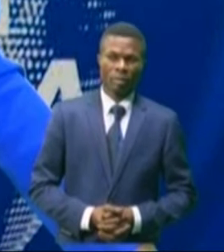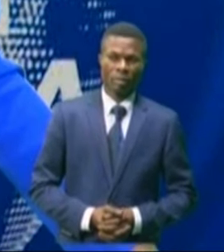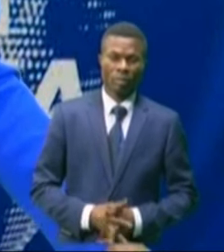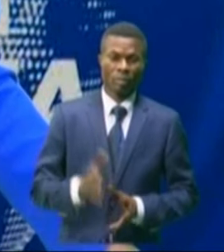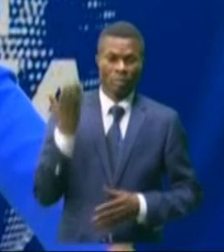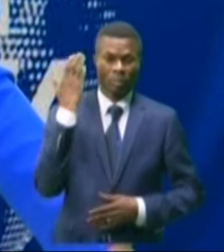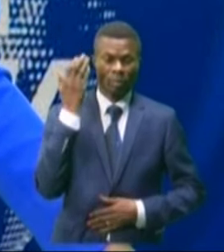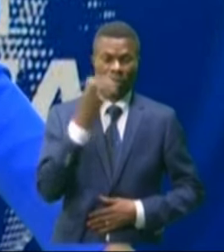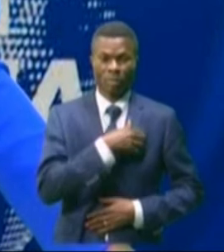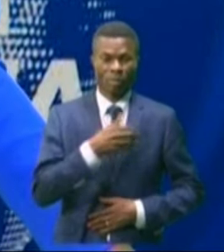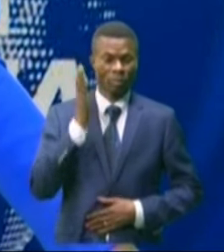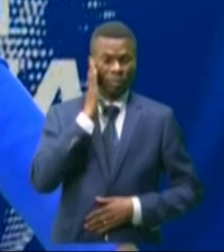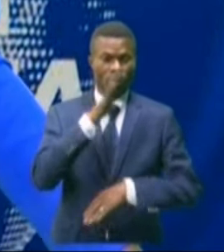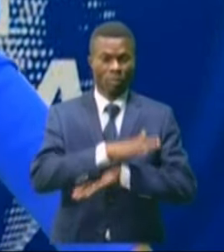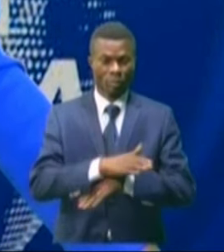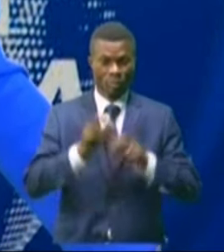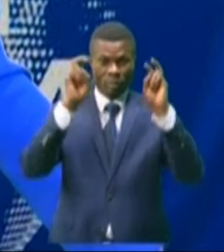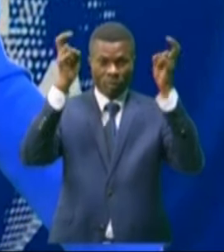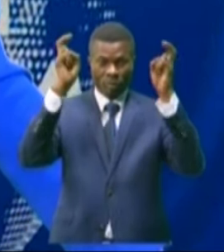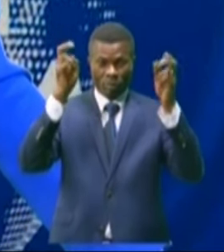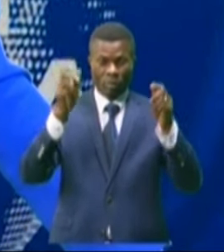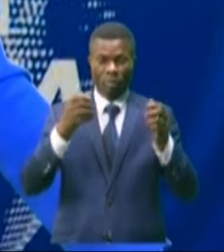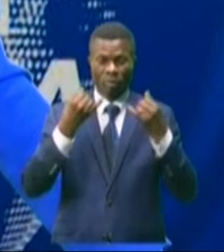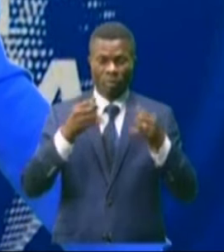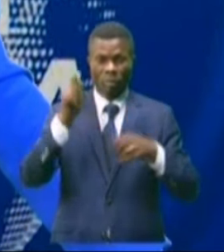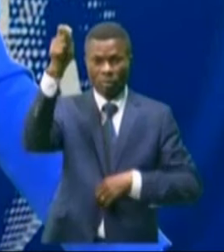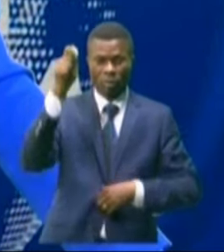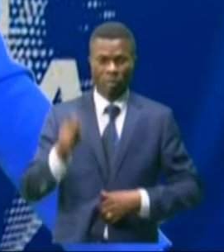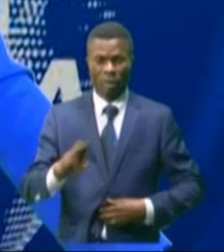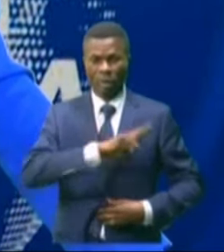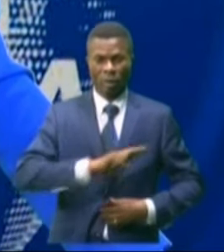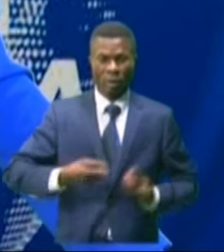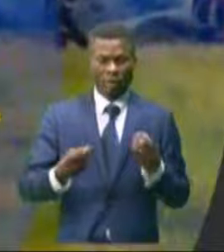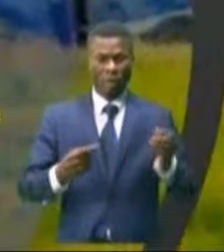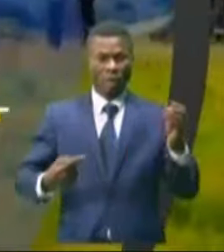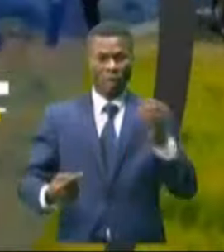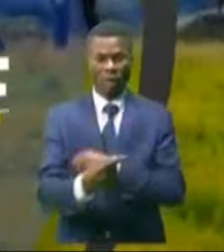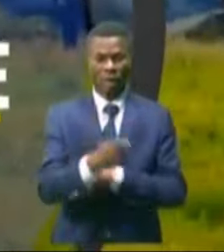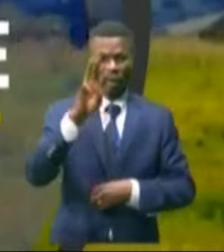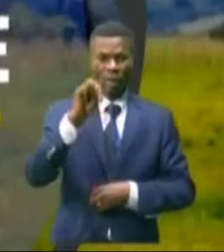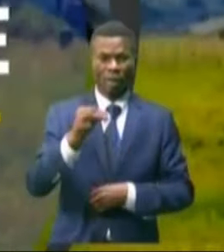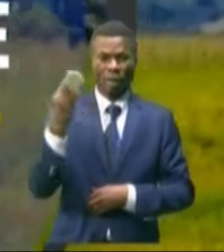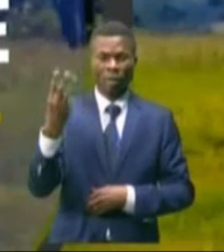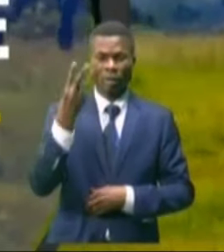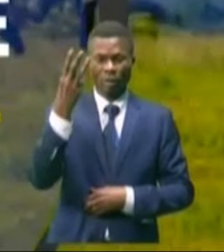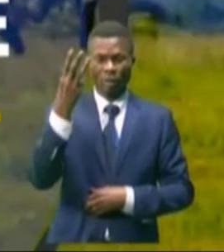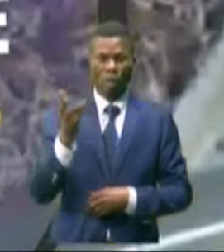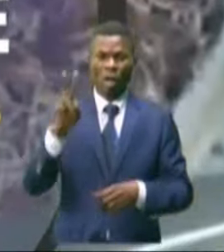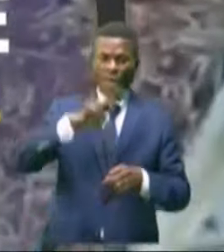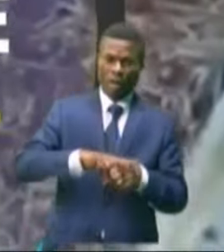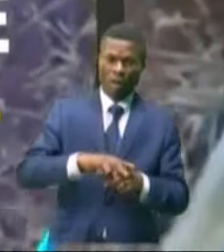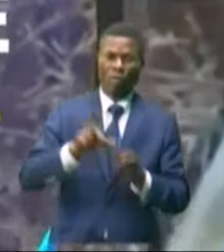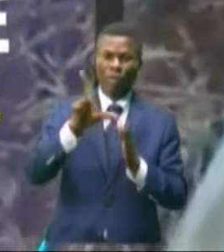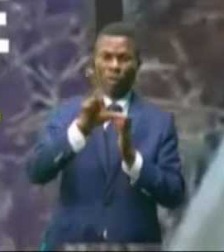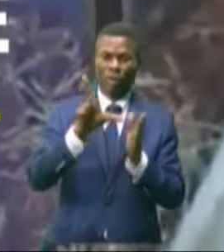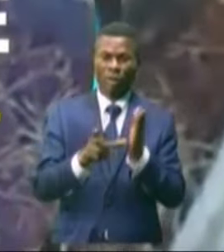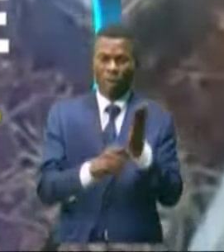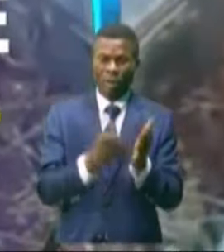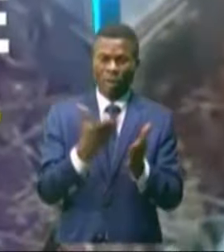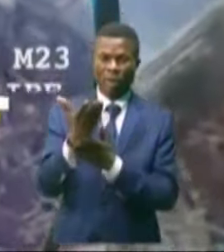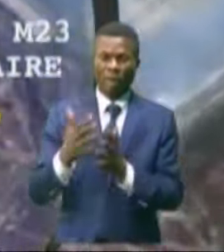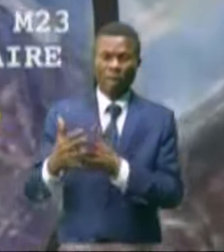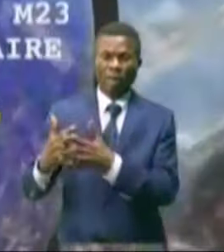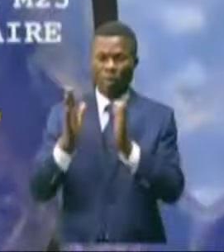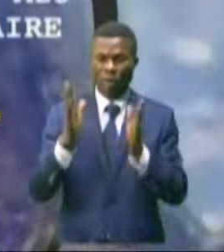Mesdames, Messieurs, bonsoir. À la une de l'actualité, l'armée congolaise accuse le M23 de violer la trêve humanitaire voulue par les USA.